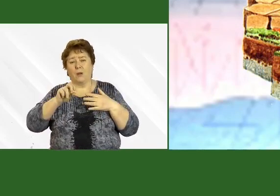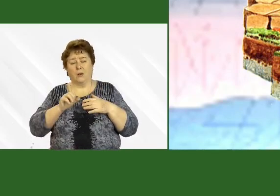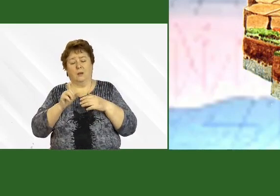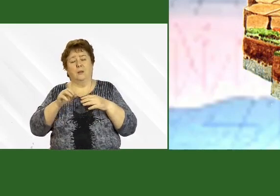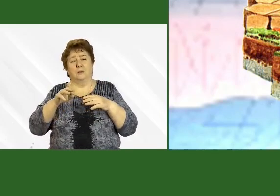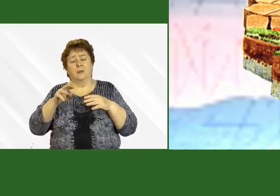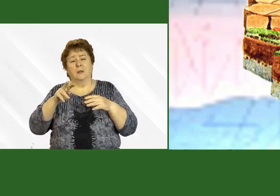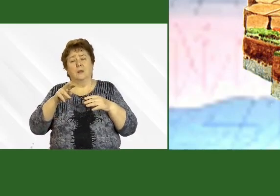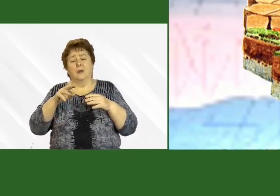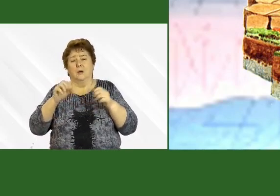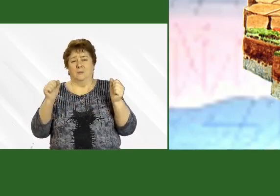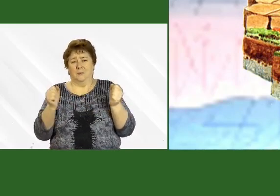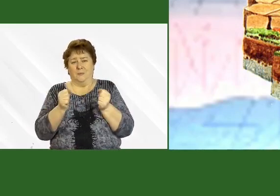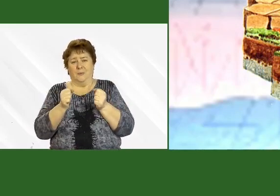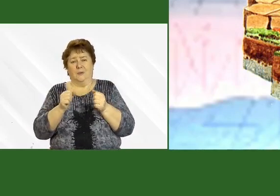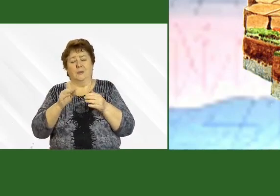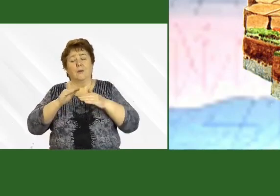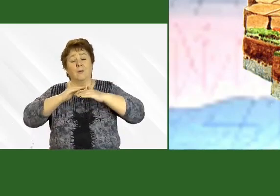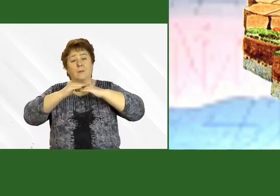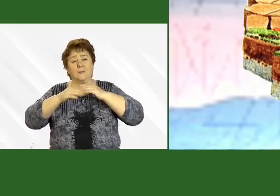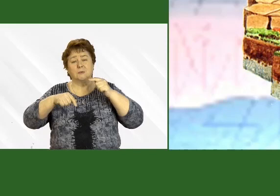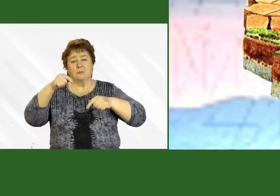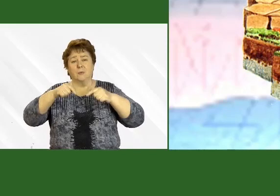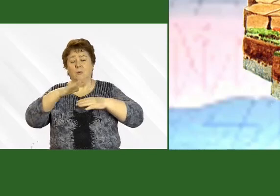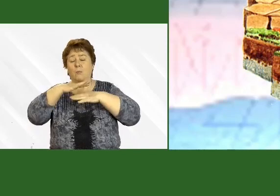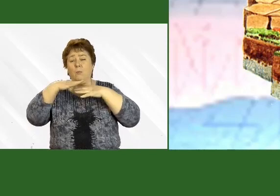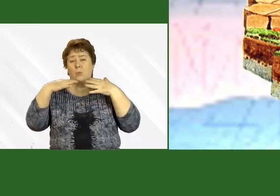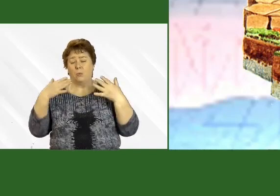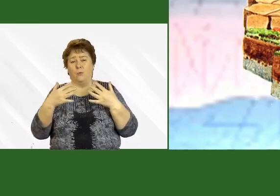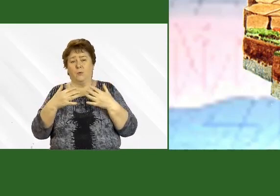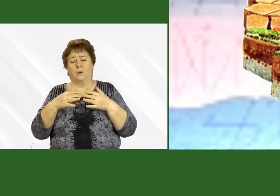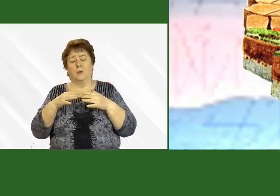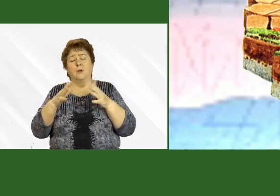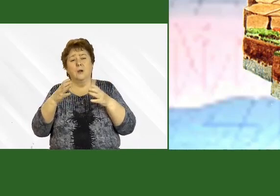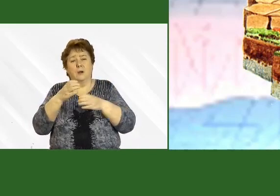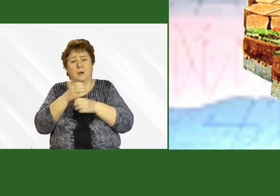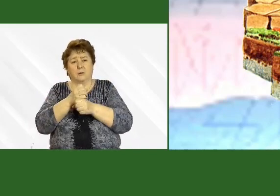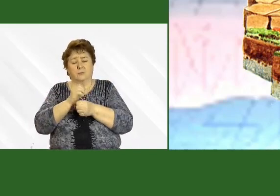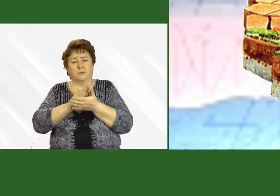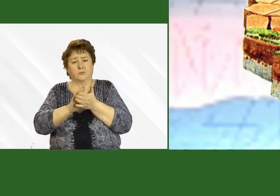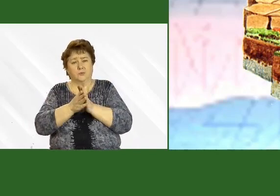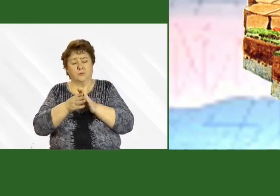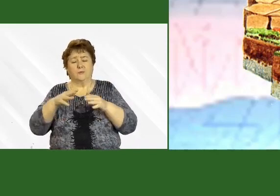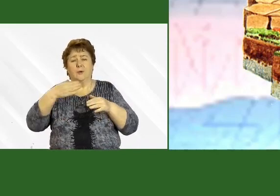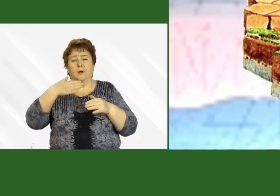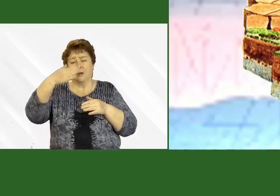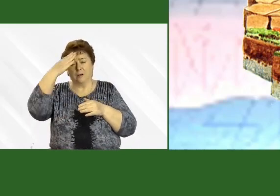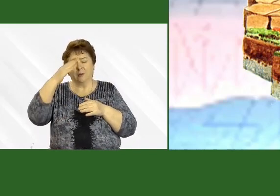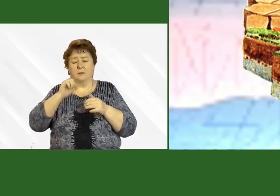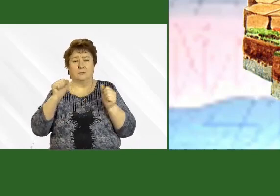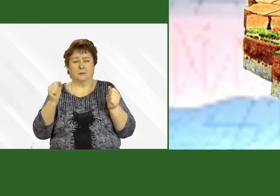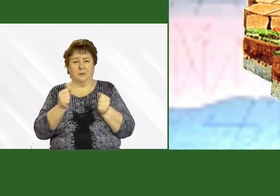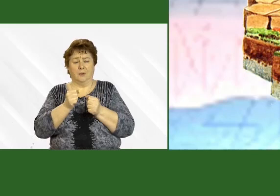поэтому здесь много поверхностных болот в условиях короткого и прохладного лета и